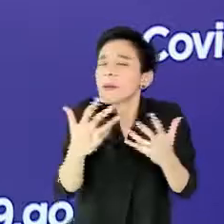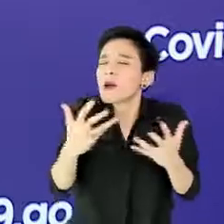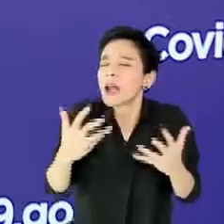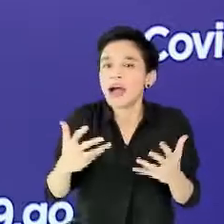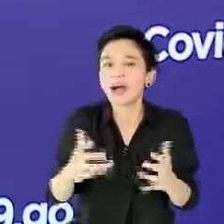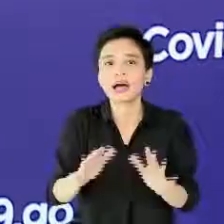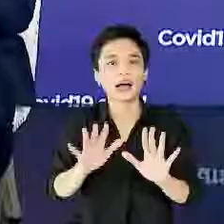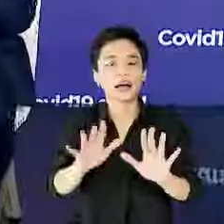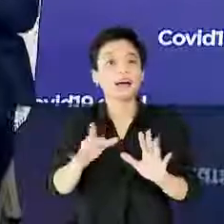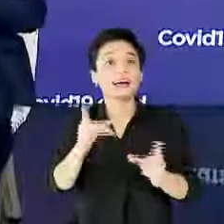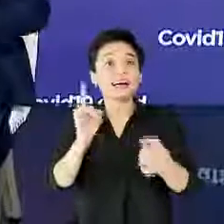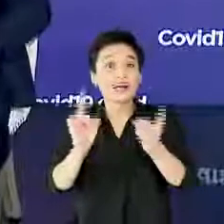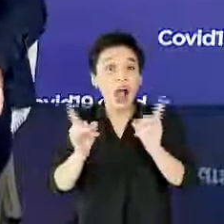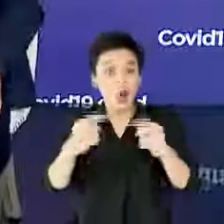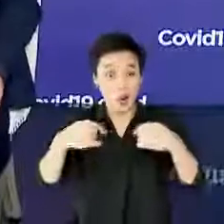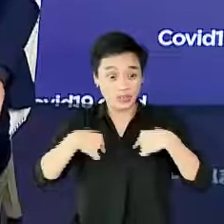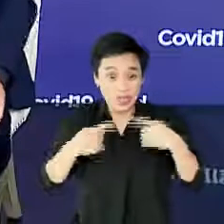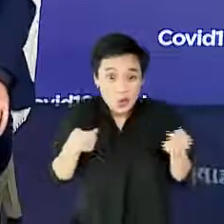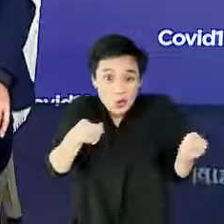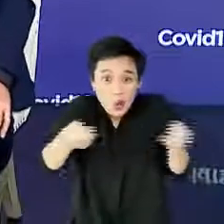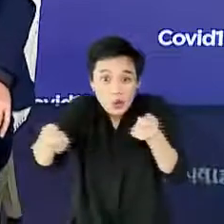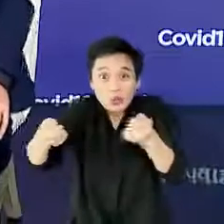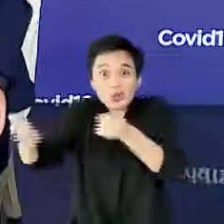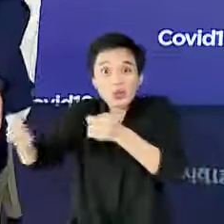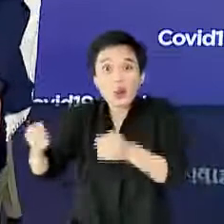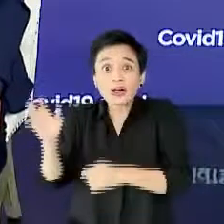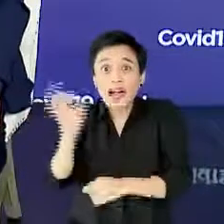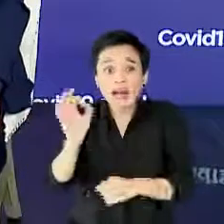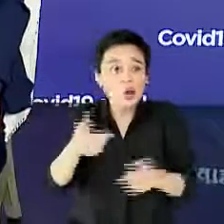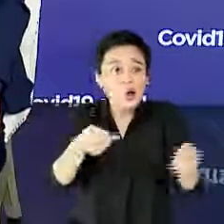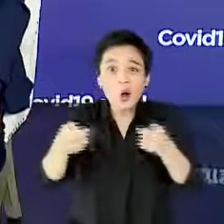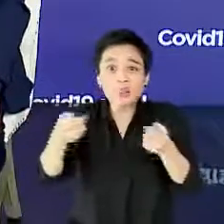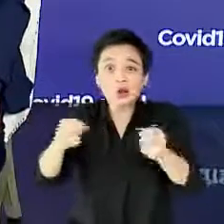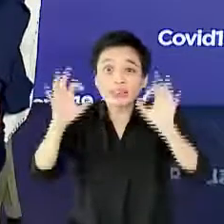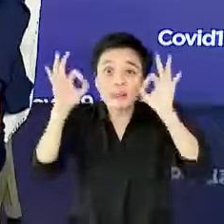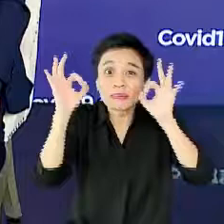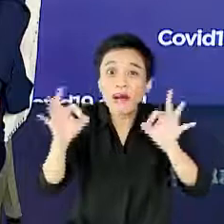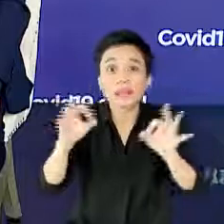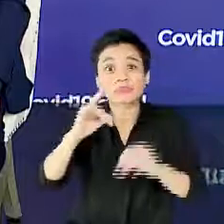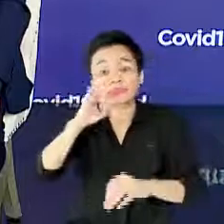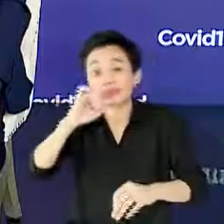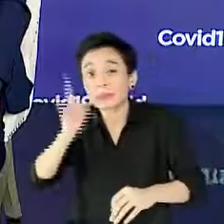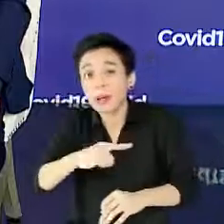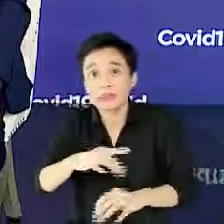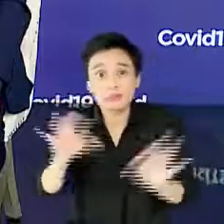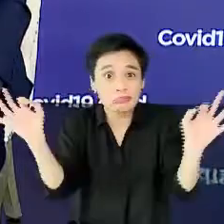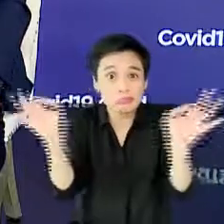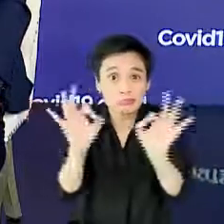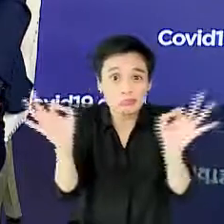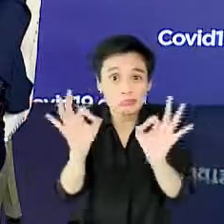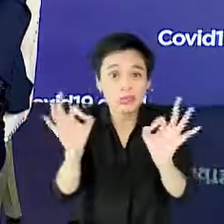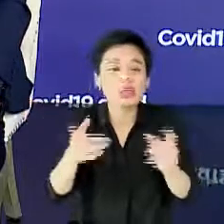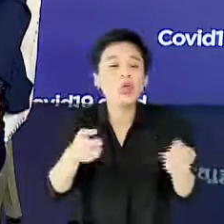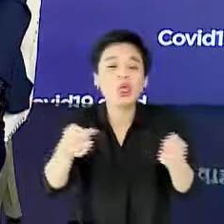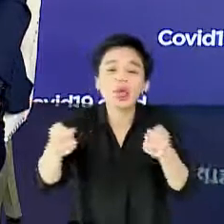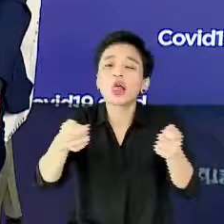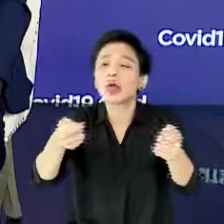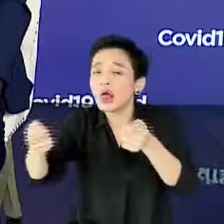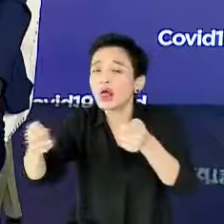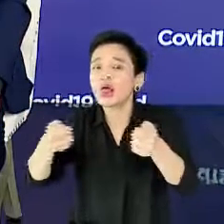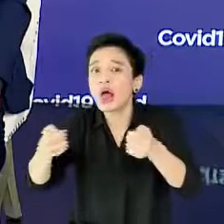containment tidak ada pengendalian yang Eh tepat dan cepat saya bisa katakan